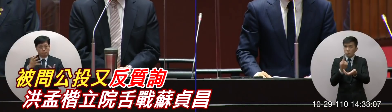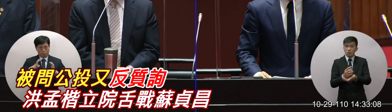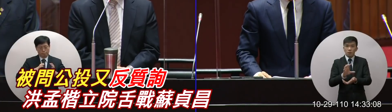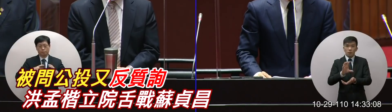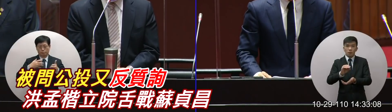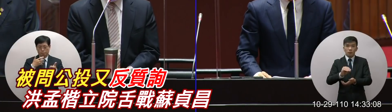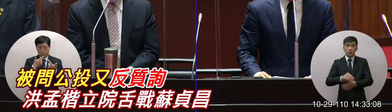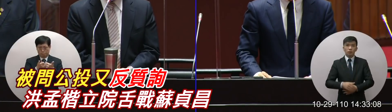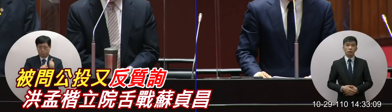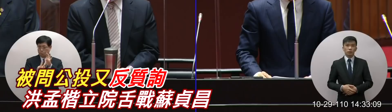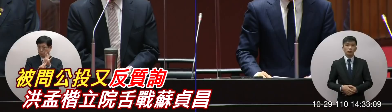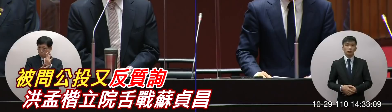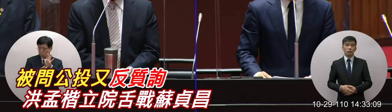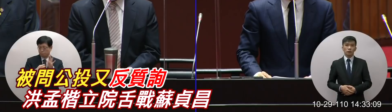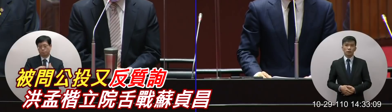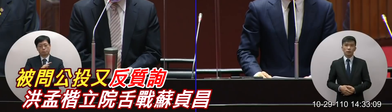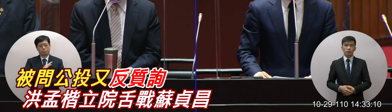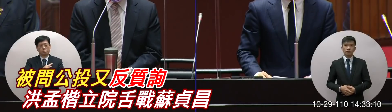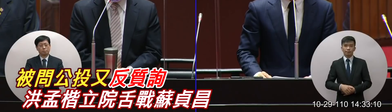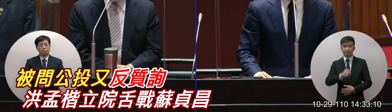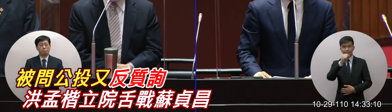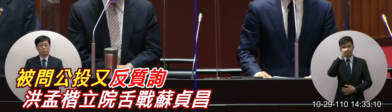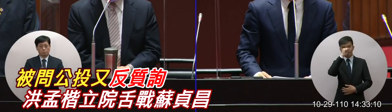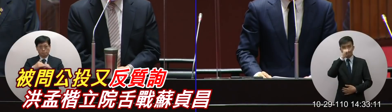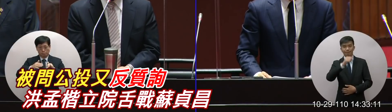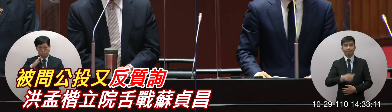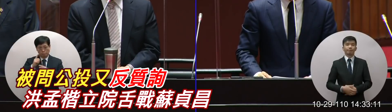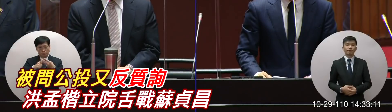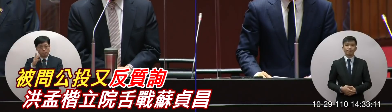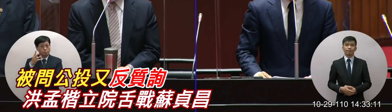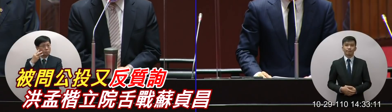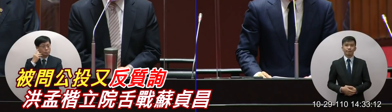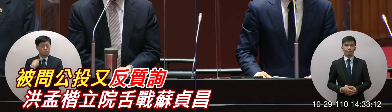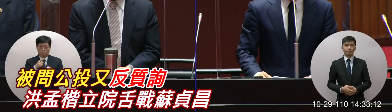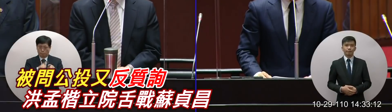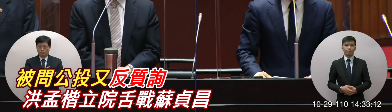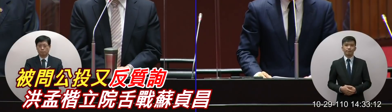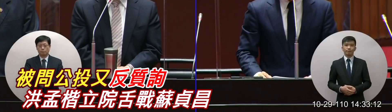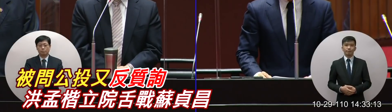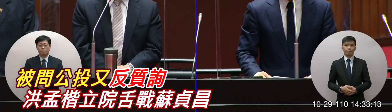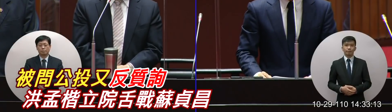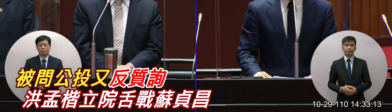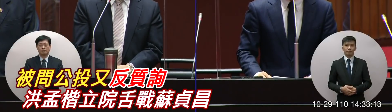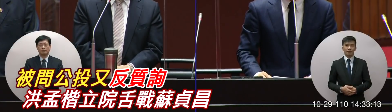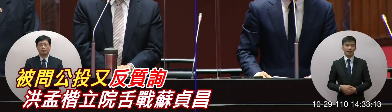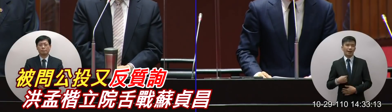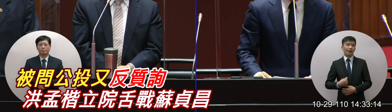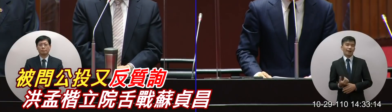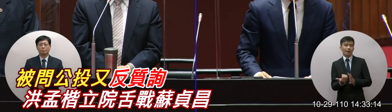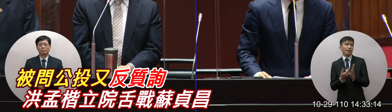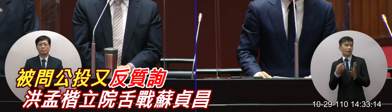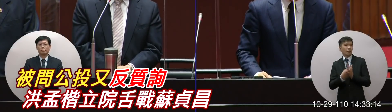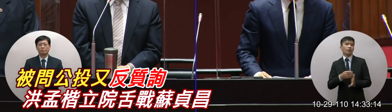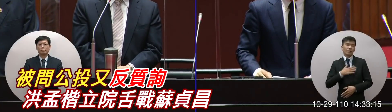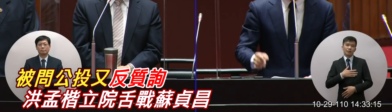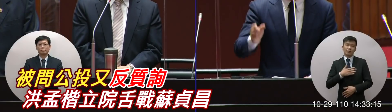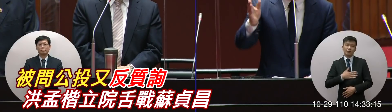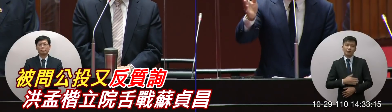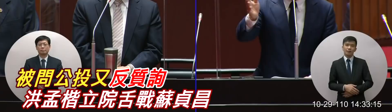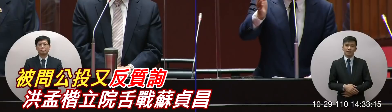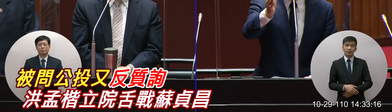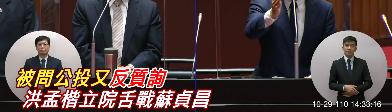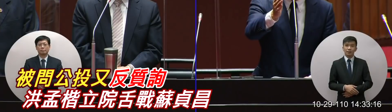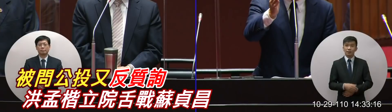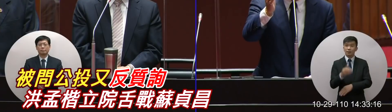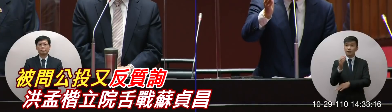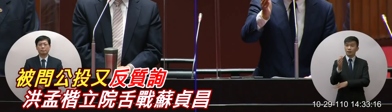护，理所当然，也是民主政治应该做的事。 本席早就料到您会这样讲了，就说政务